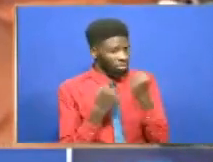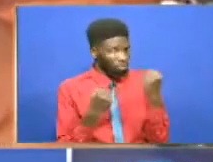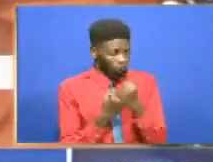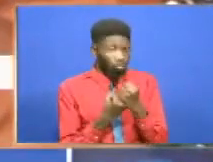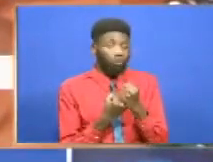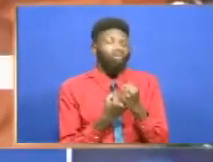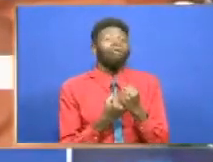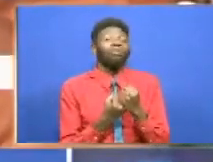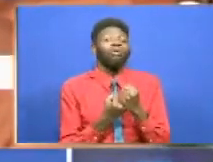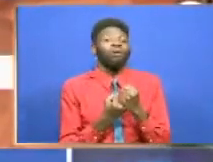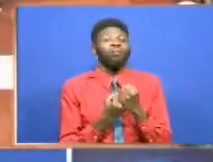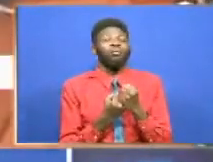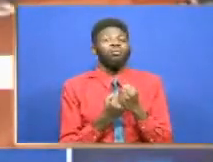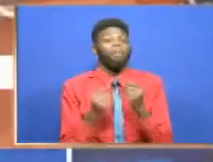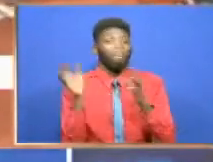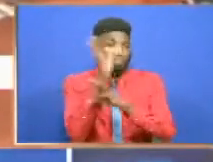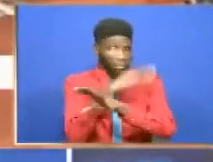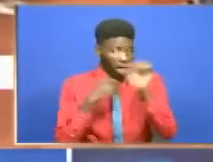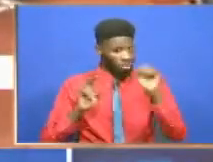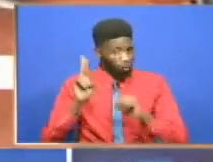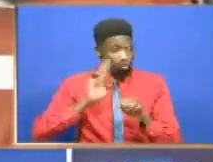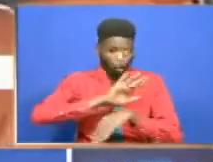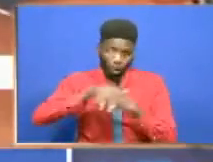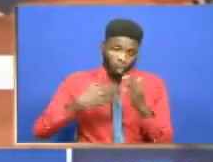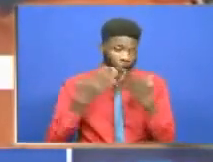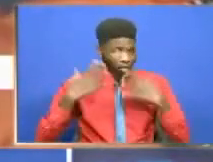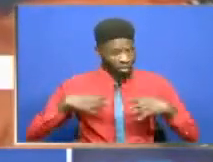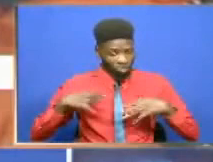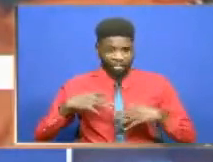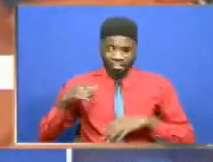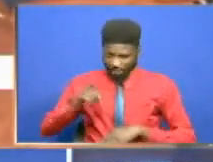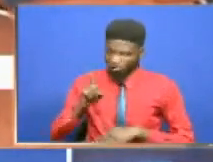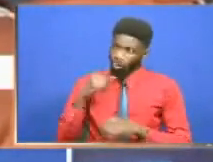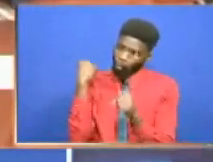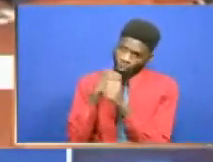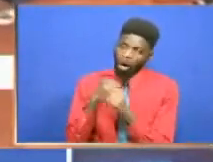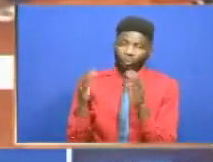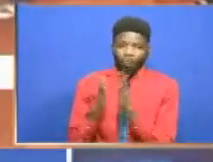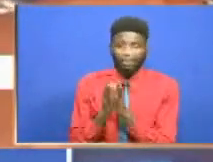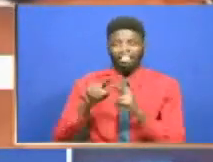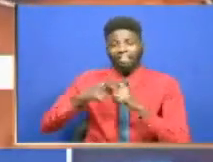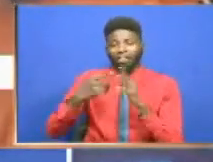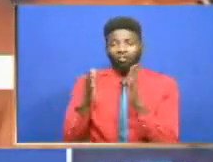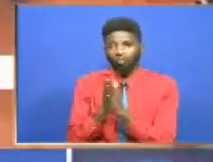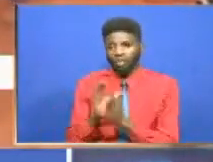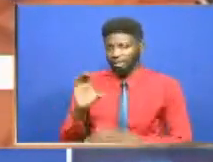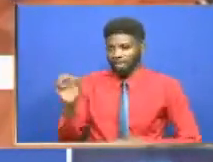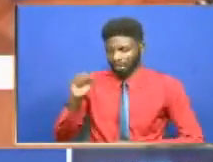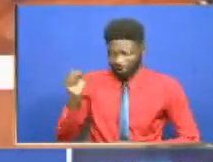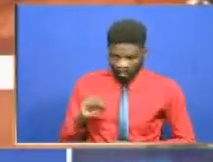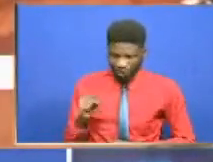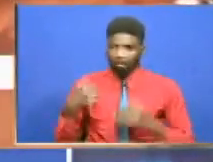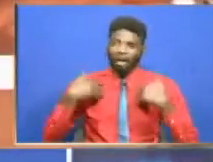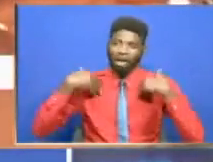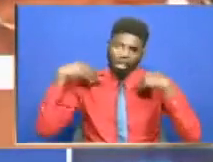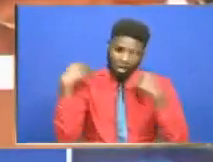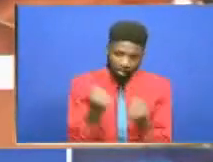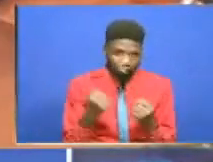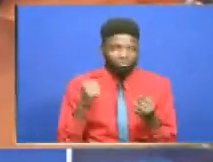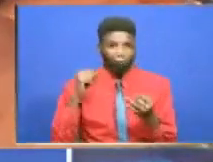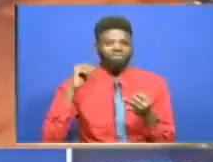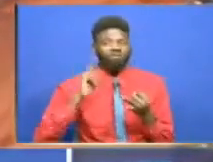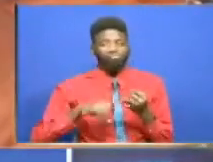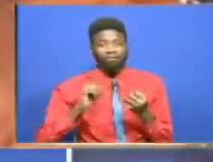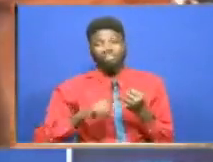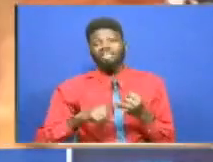Kenyatta. Na wote ambao wanafanya kazi nao. Kuanzia waziri wa afya, kuanzia wajumbe wa bunge ambao